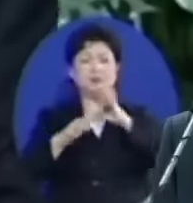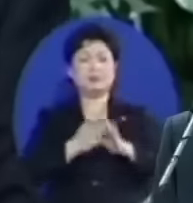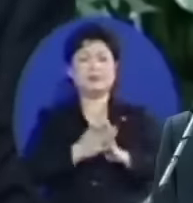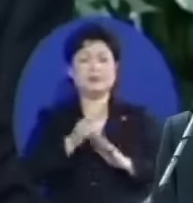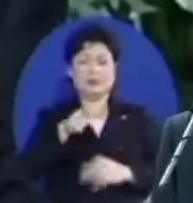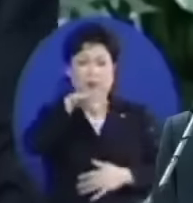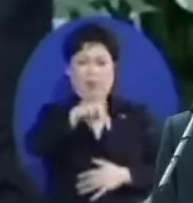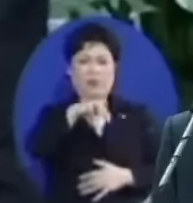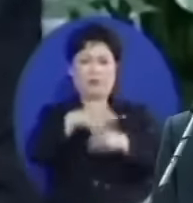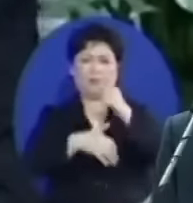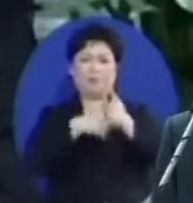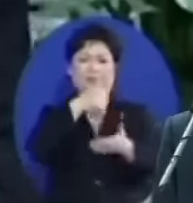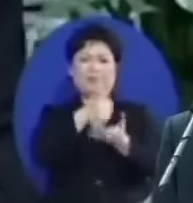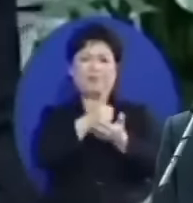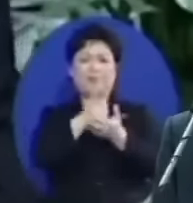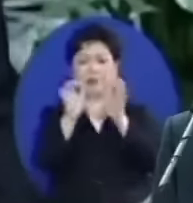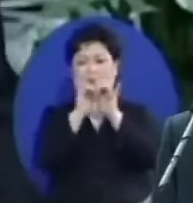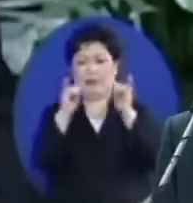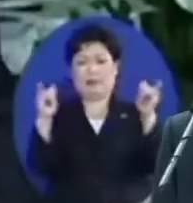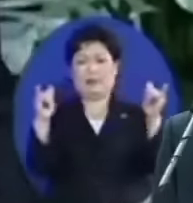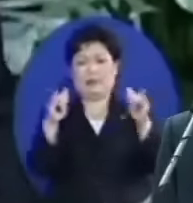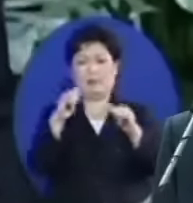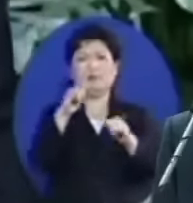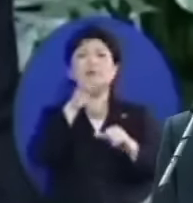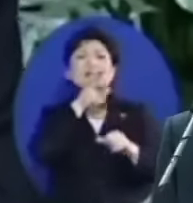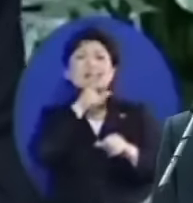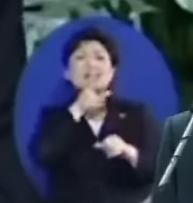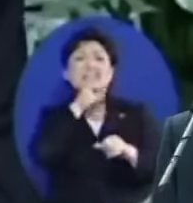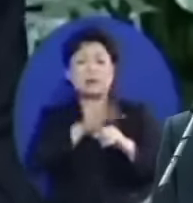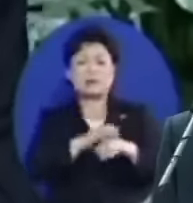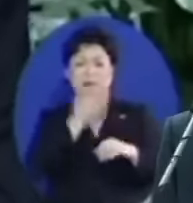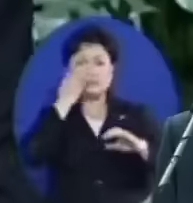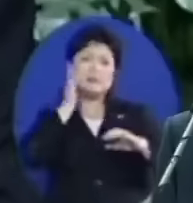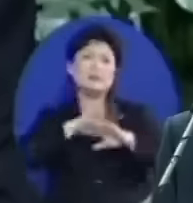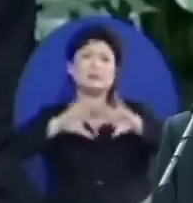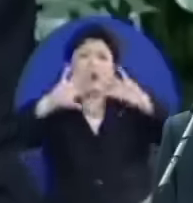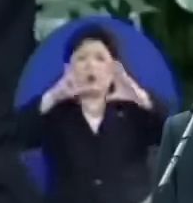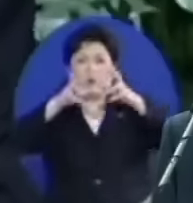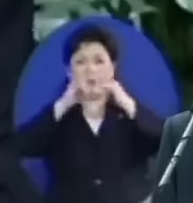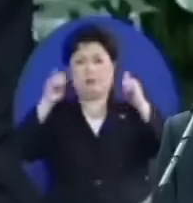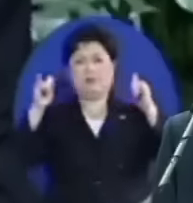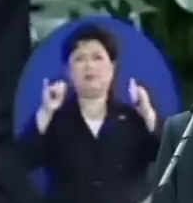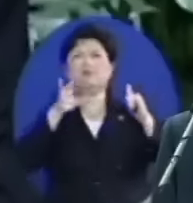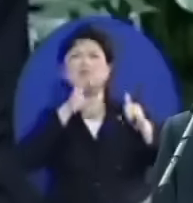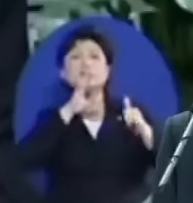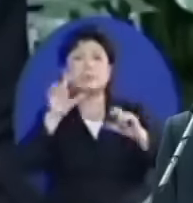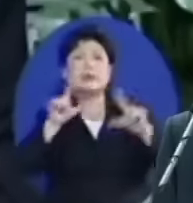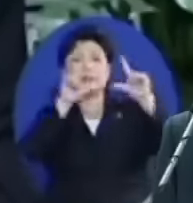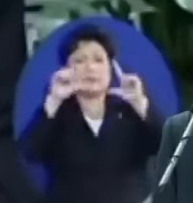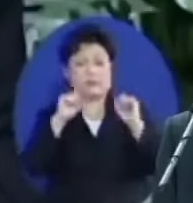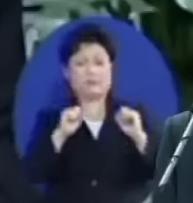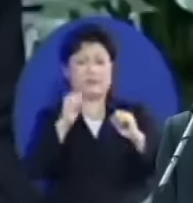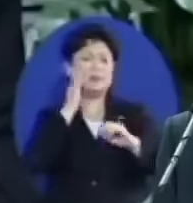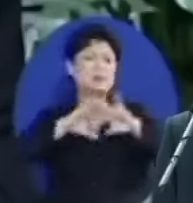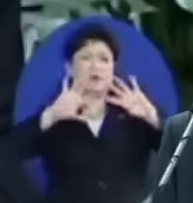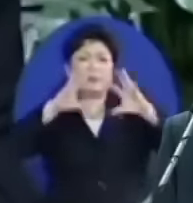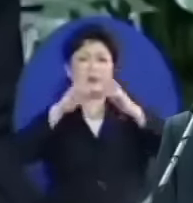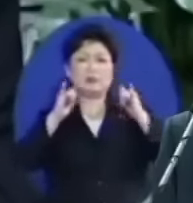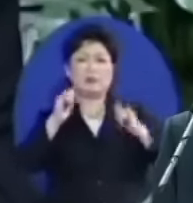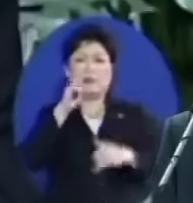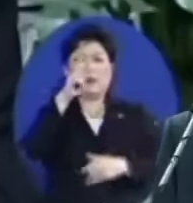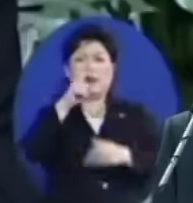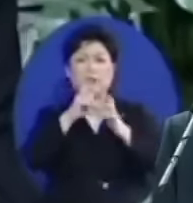여기에 하나님은 사람을 심어놓고 천국 백성을 기르는 것입니다. 그런데 이 천국 백성의 한 사람이라도